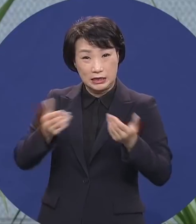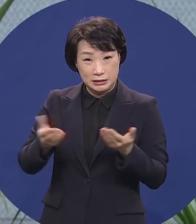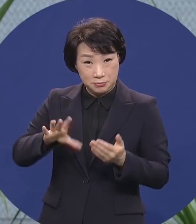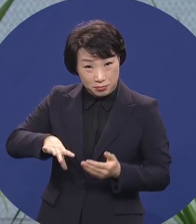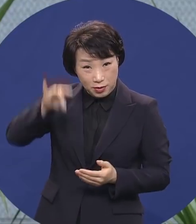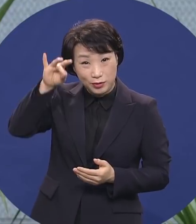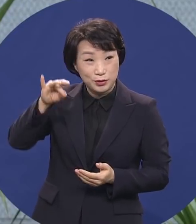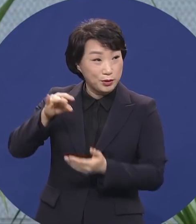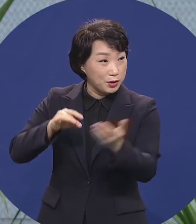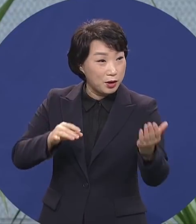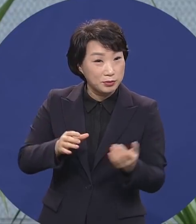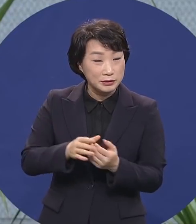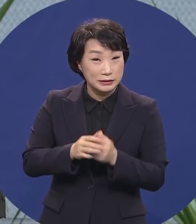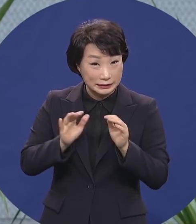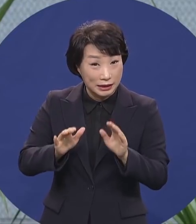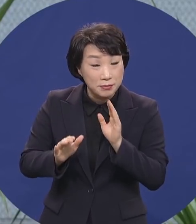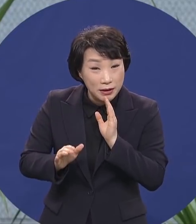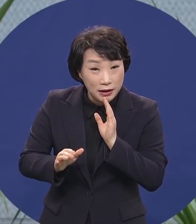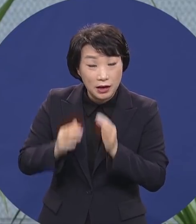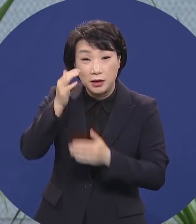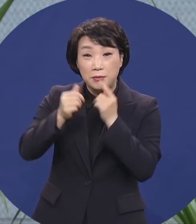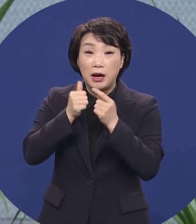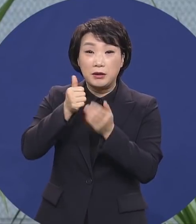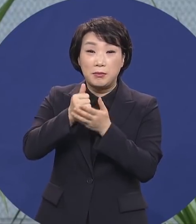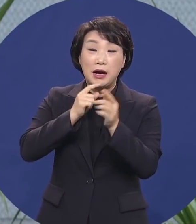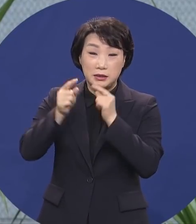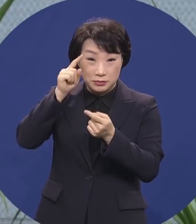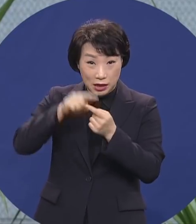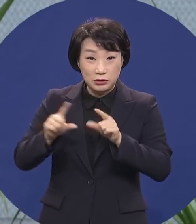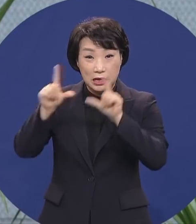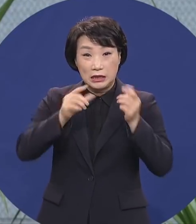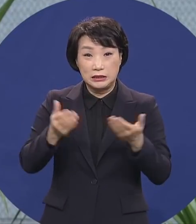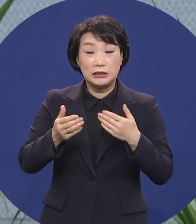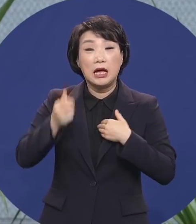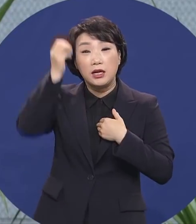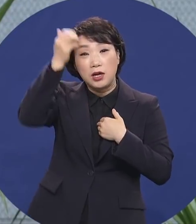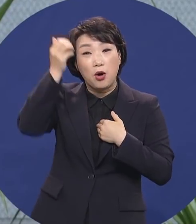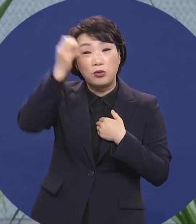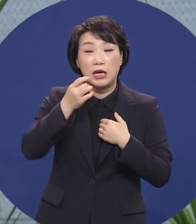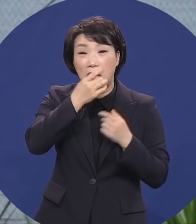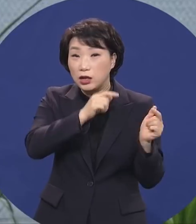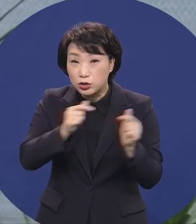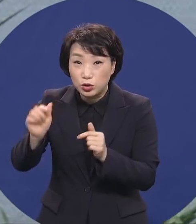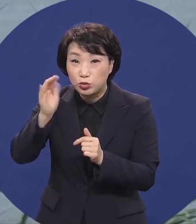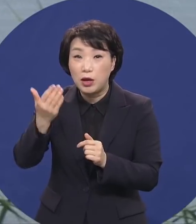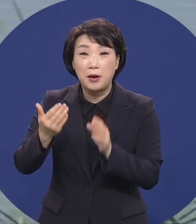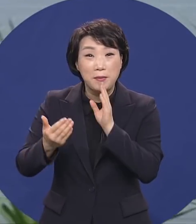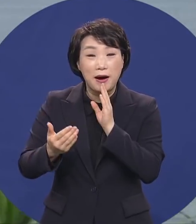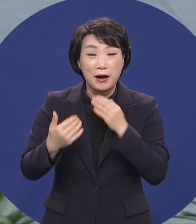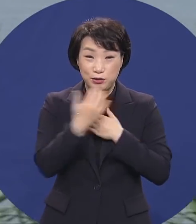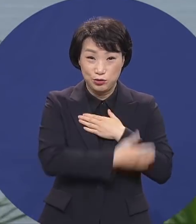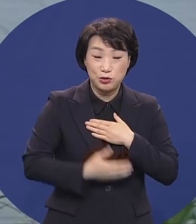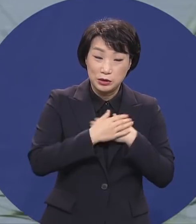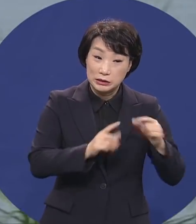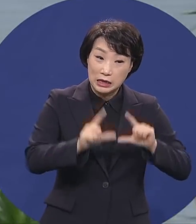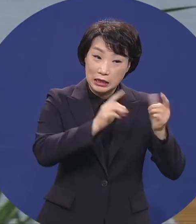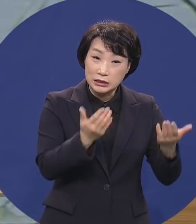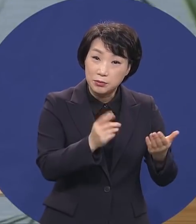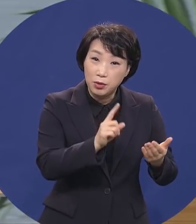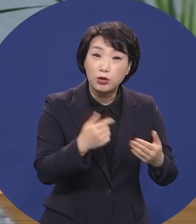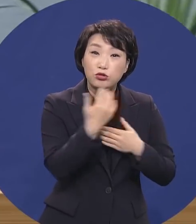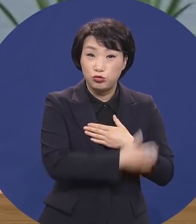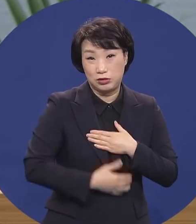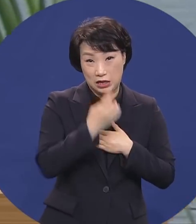우선이야. 그래서 하나님 말씀대로 사는 것은 내 영혼의 양식이요, 육으로 사는 것은 육의